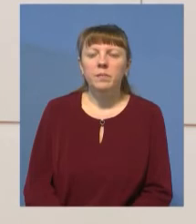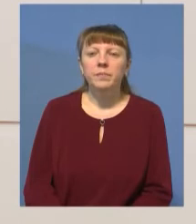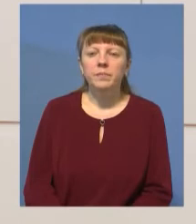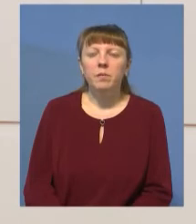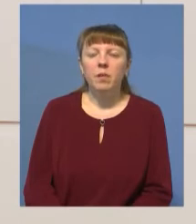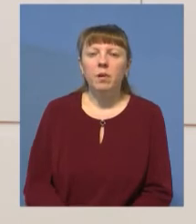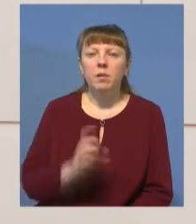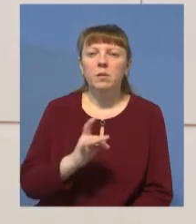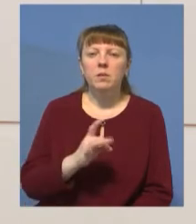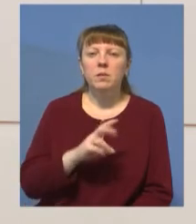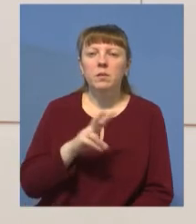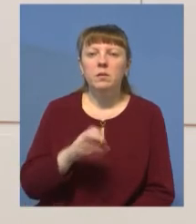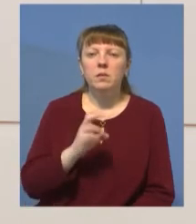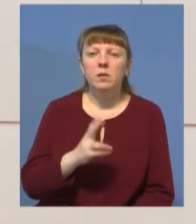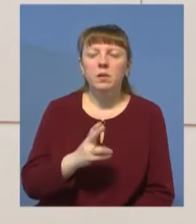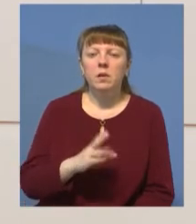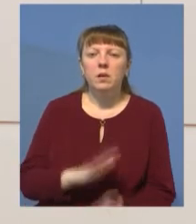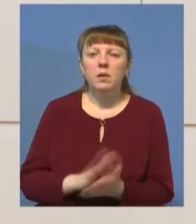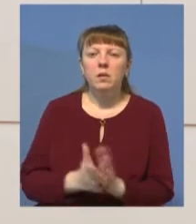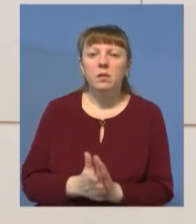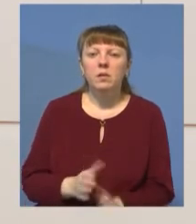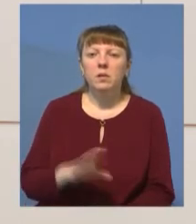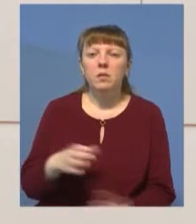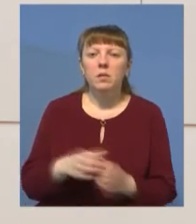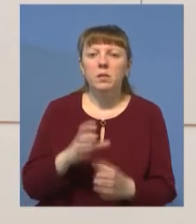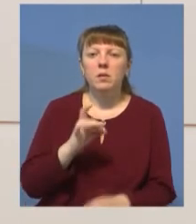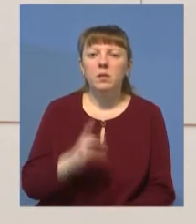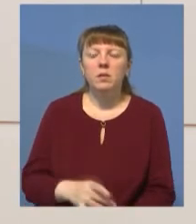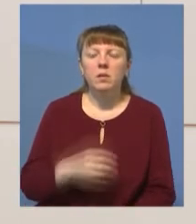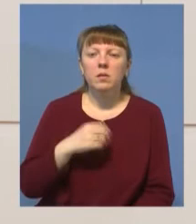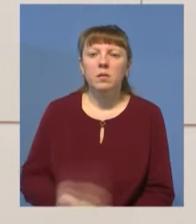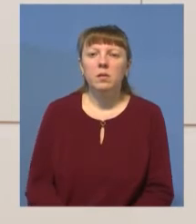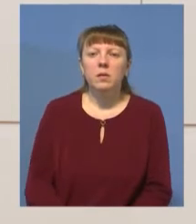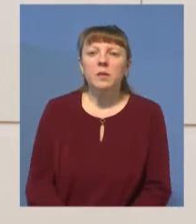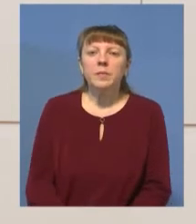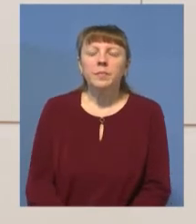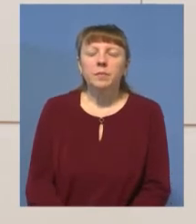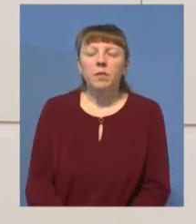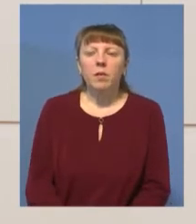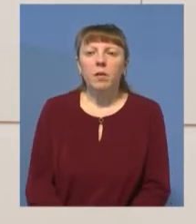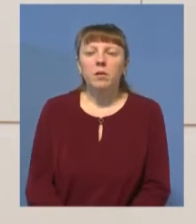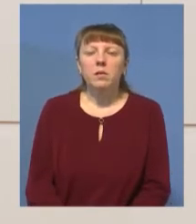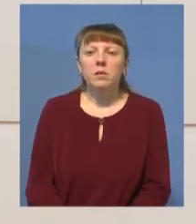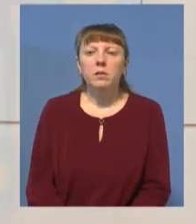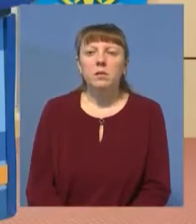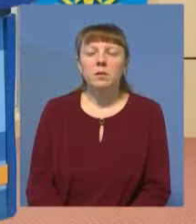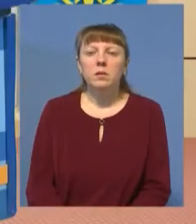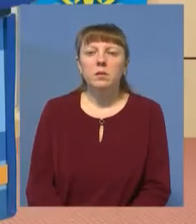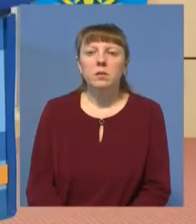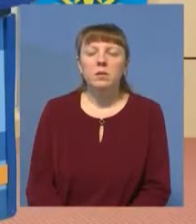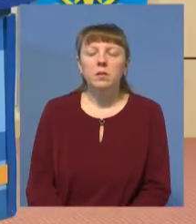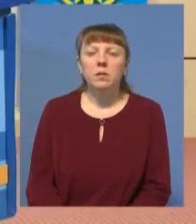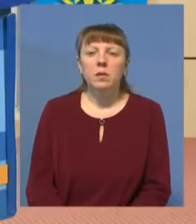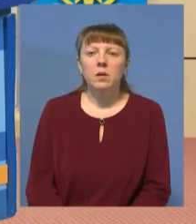на него распространяется срок, гарантийный срок, как на общий товар. Угу. То есть это общее правило? Общее правило. Всегда применяется. В случае,